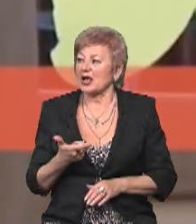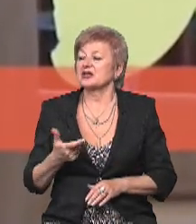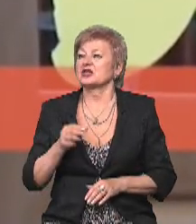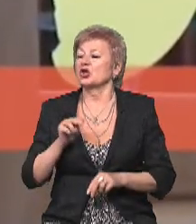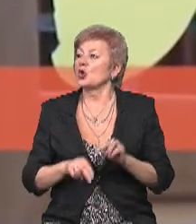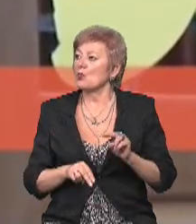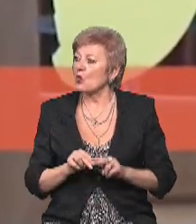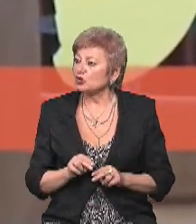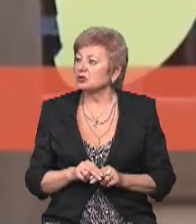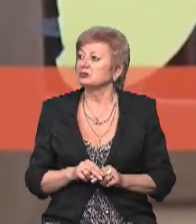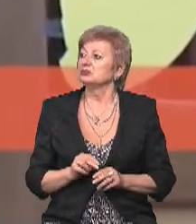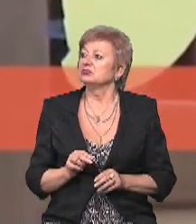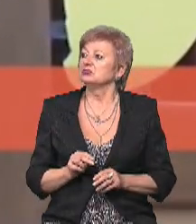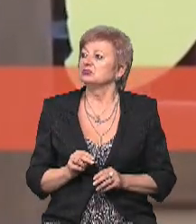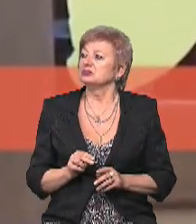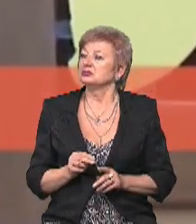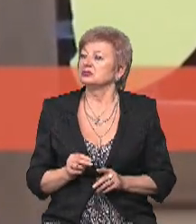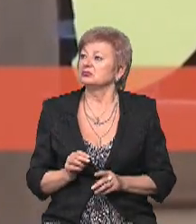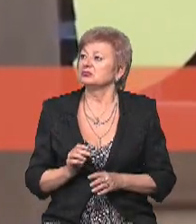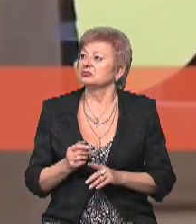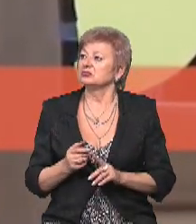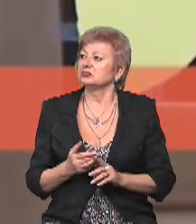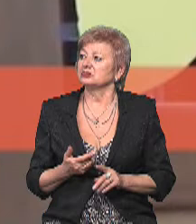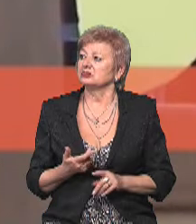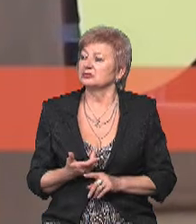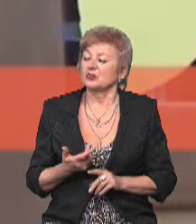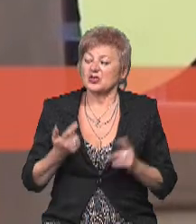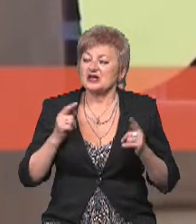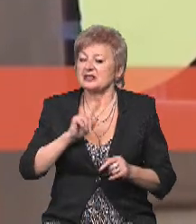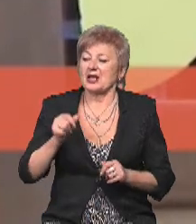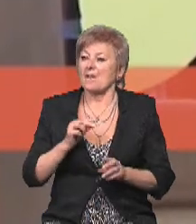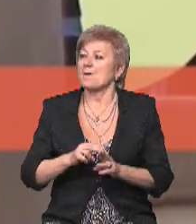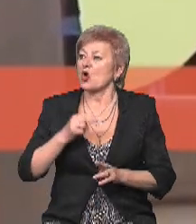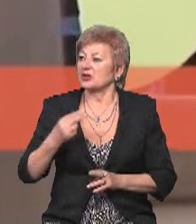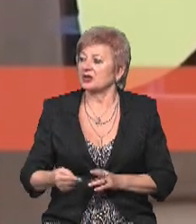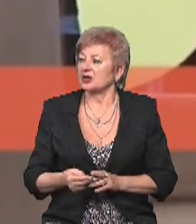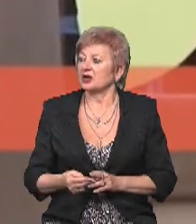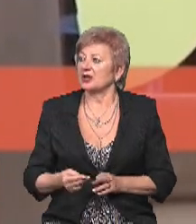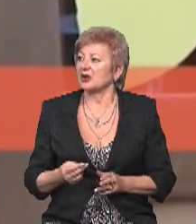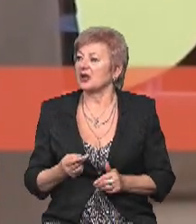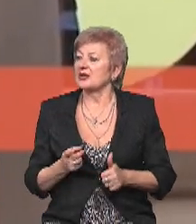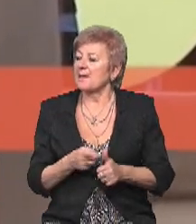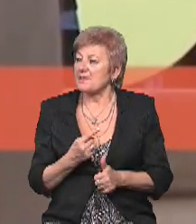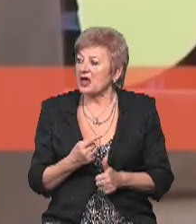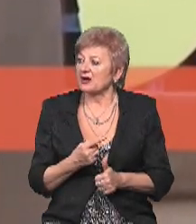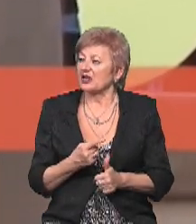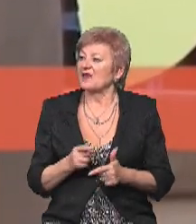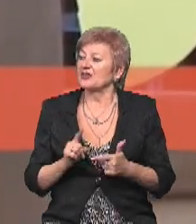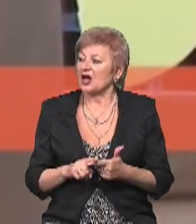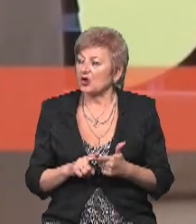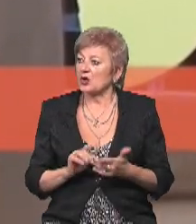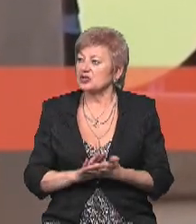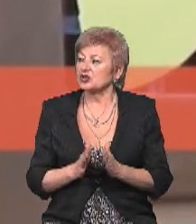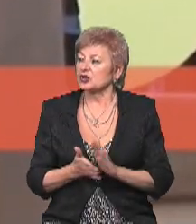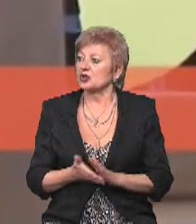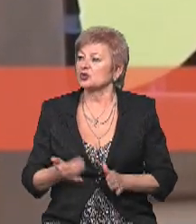по відключенню споживачів газу за неіснуючі борги. Будь ласка, розберіться. Це перша ситуація. Інша ситуація. До мене